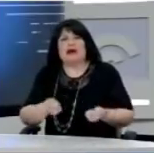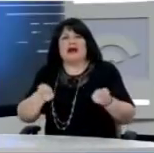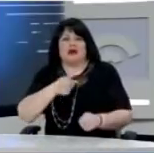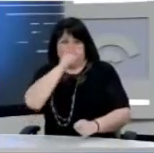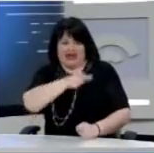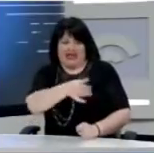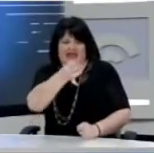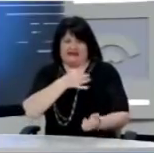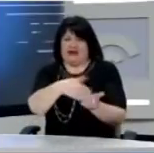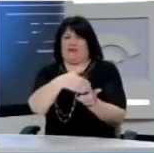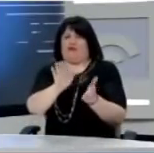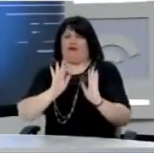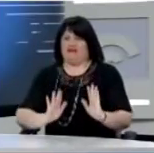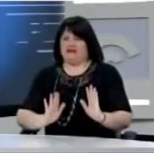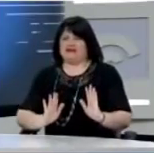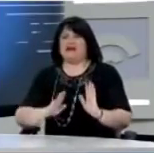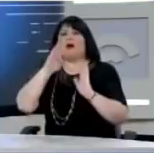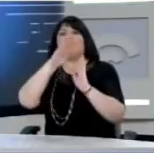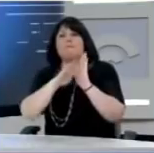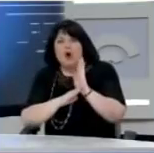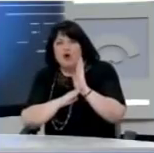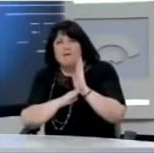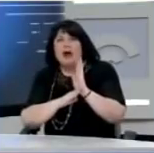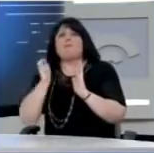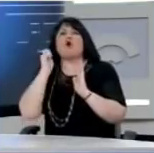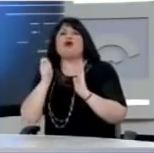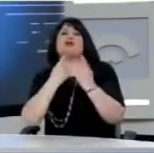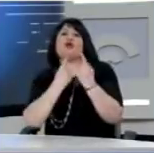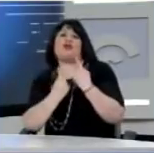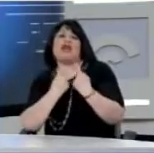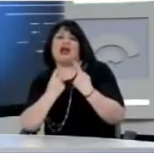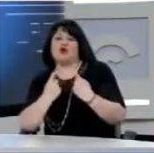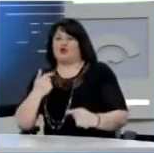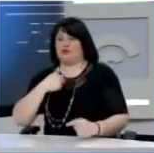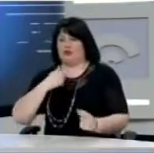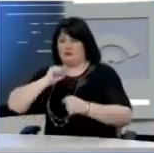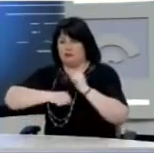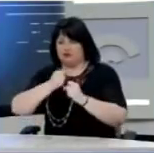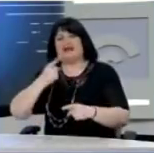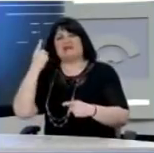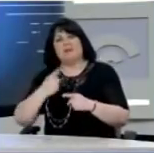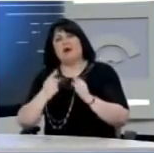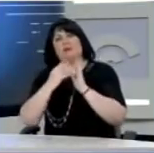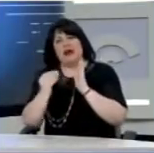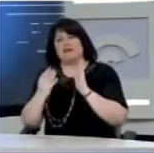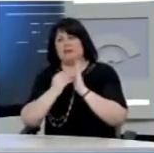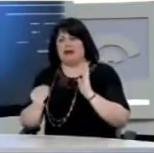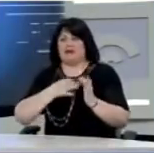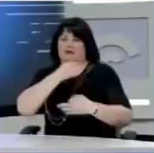εσείς θέλετε να αποφύγετε. Προγραμματικό και πολιτικό διάλογο. Και προσπάθησα να σας δώσω και απλά παραδείγματα.